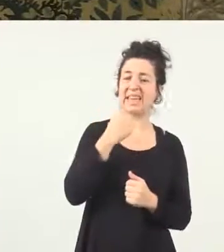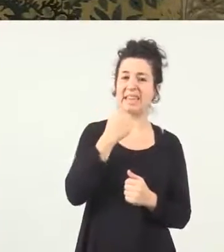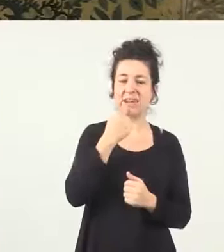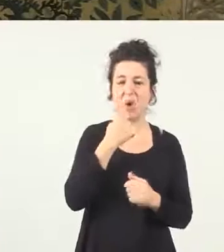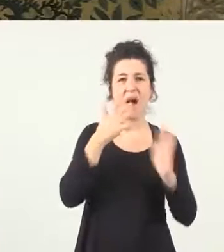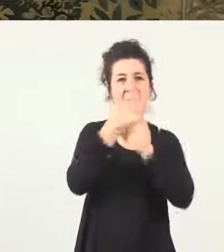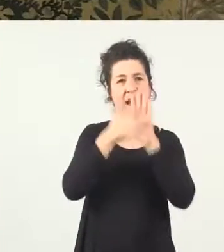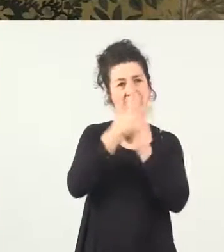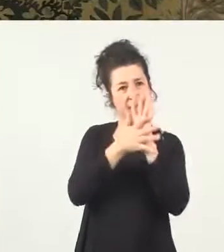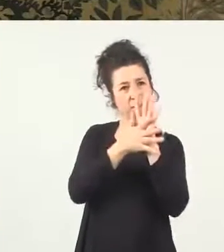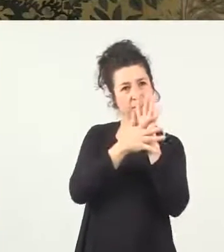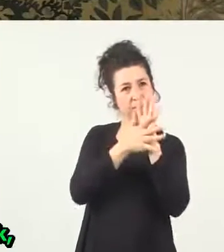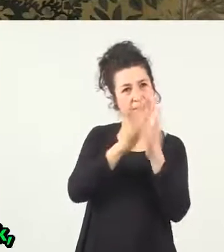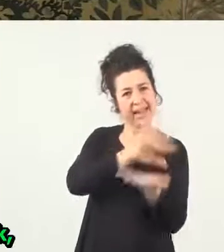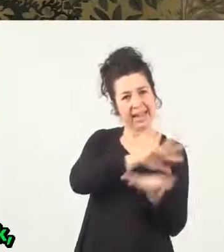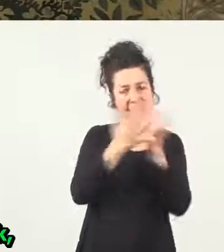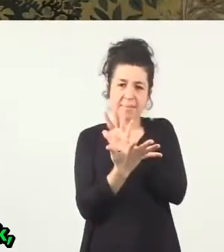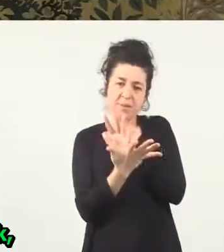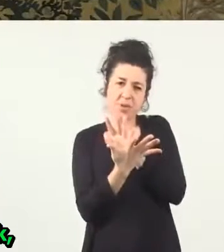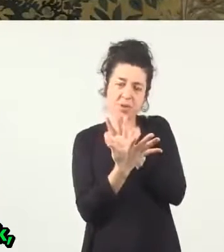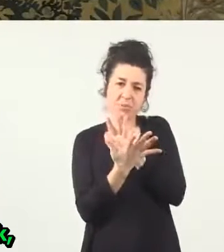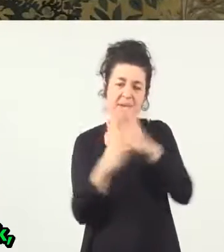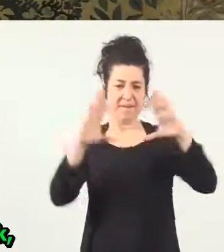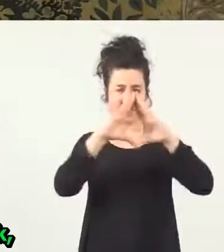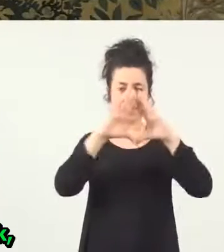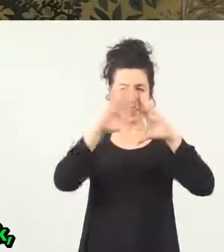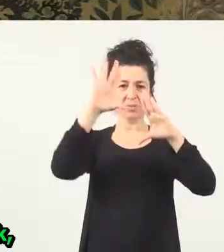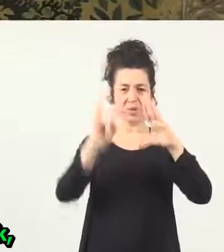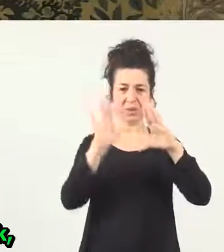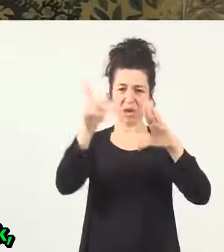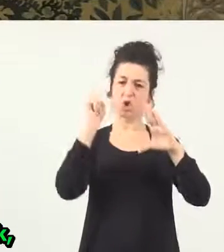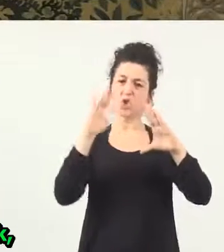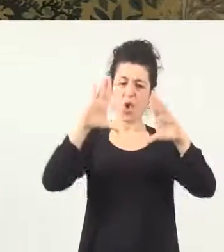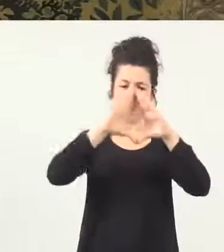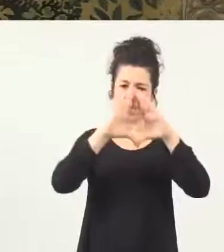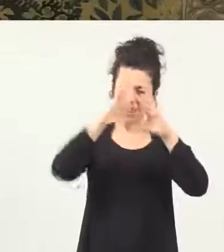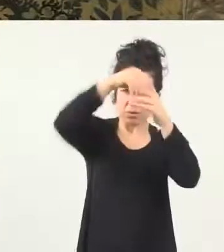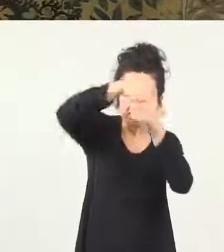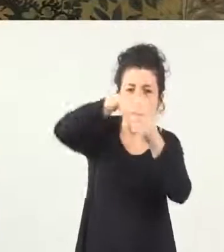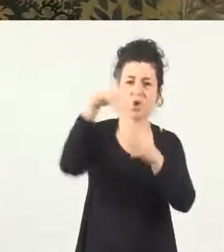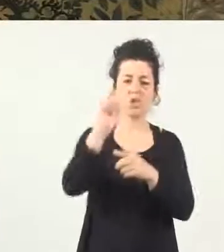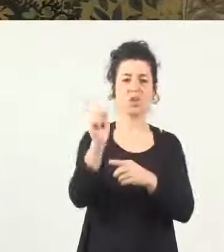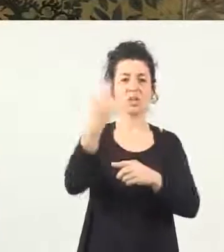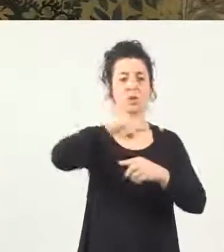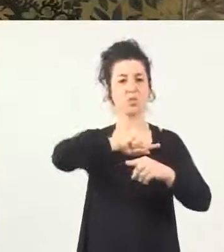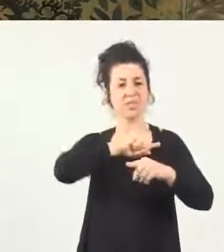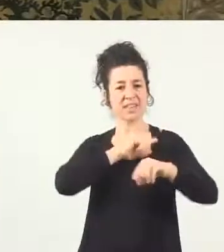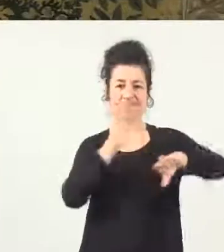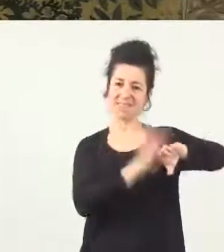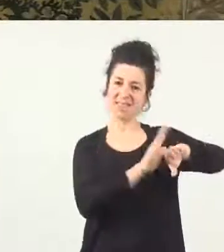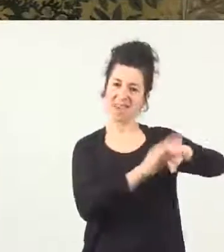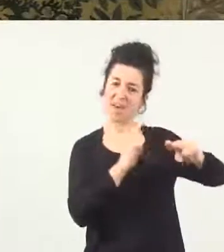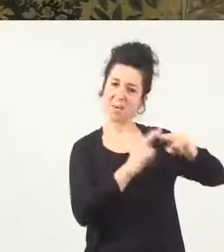egiten dodala, baina iruditzen zait esaten esango ditudan hainbat gauzak ez direla bakarrik feminismoarenak, baizik eta gure